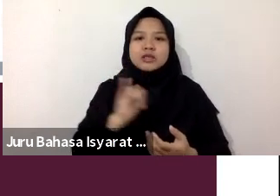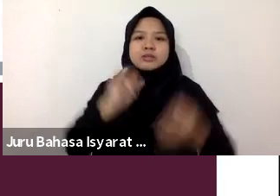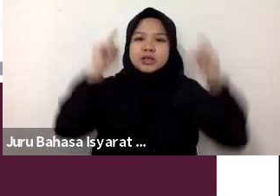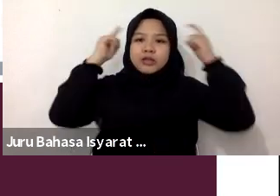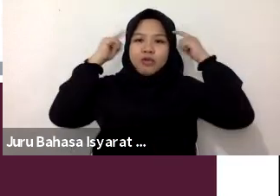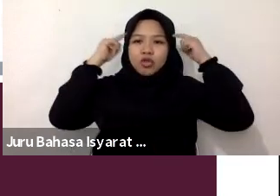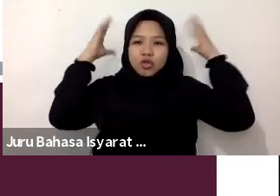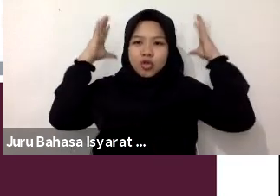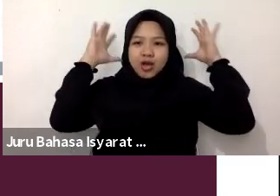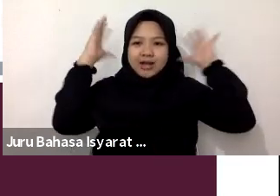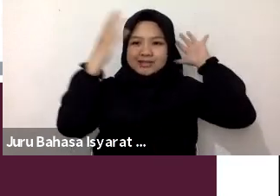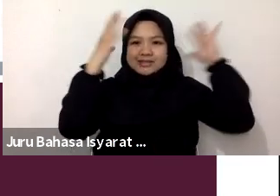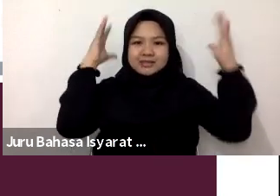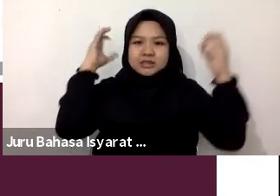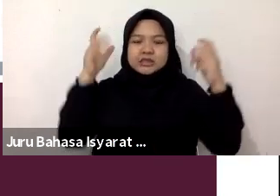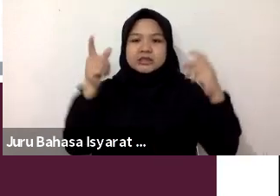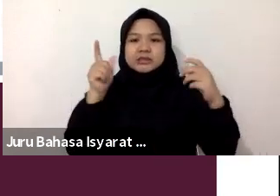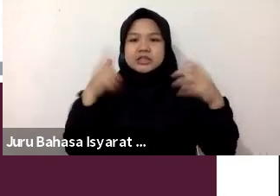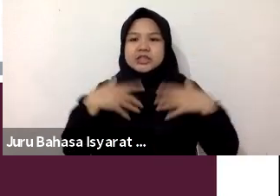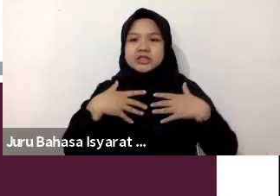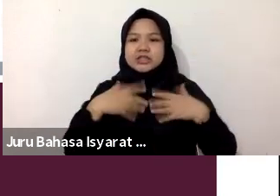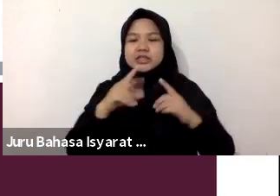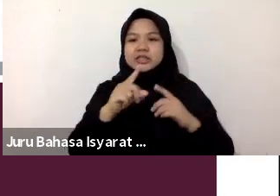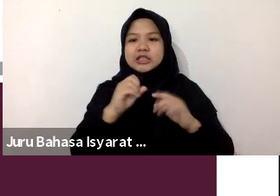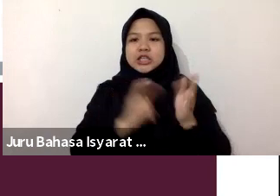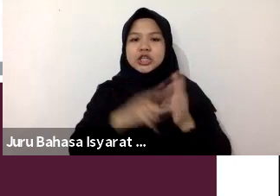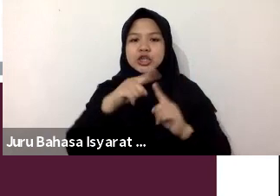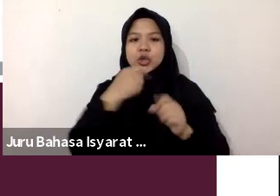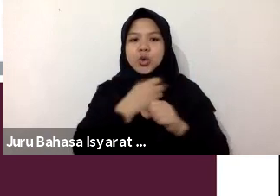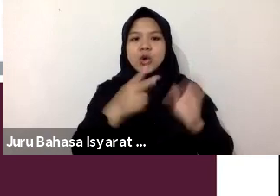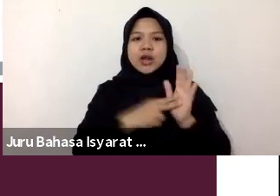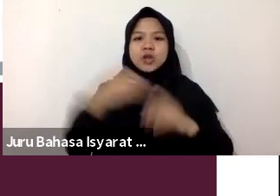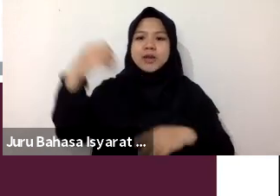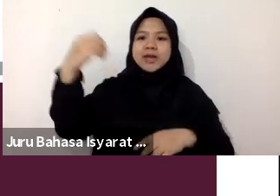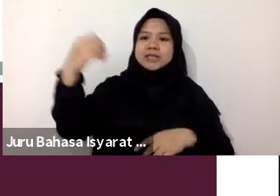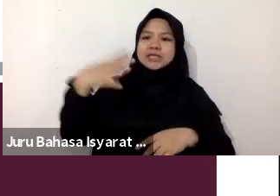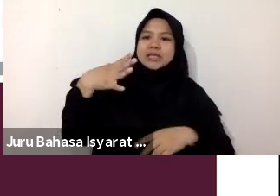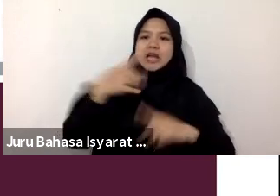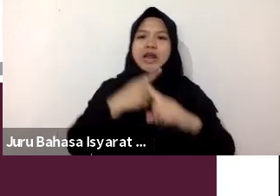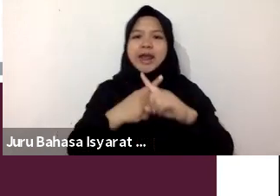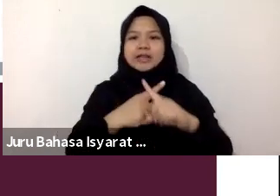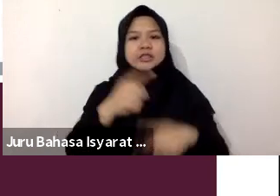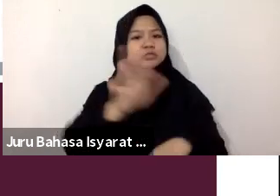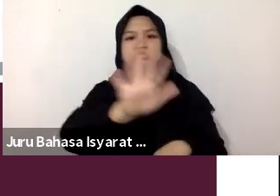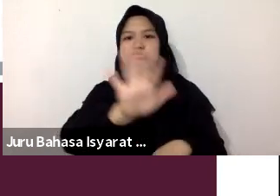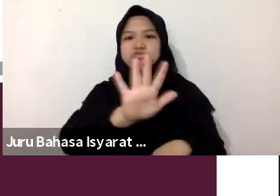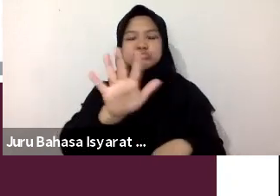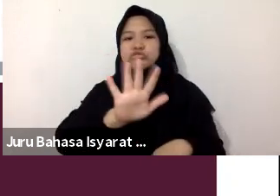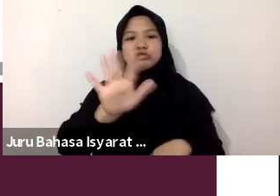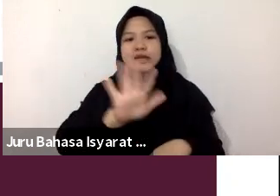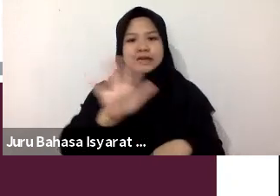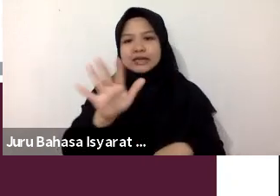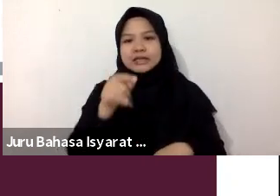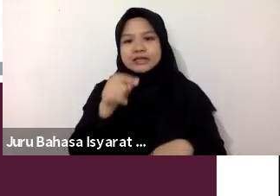ya, yang misalnya di ronsen atau sinar apa sih yang biasanya katanya sinar X gitu ya, itu bukan seperti itu. Dia